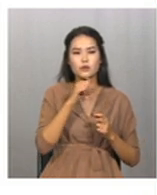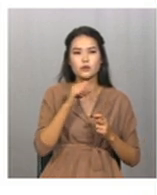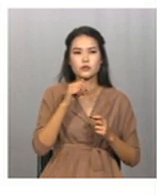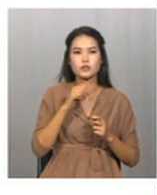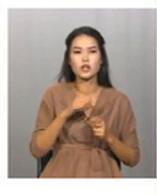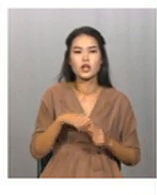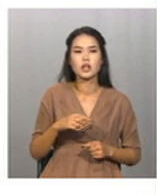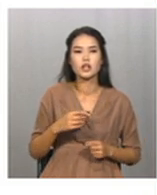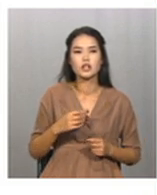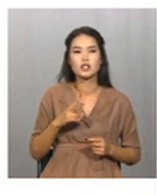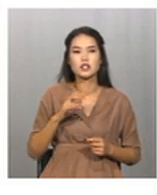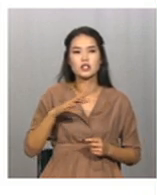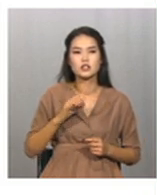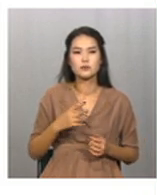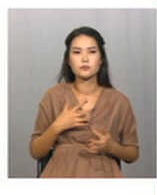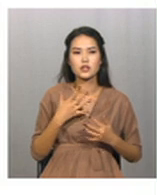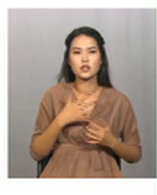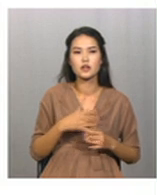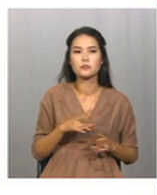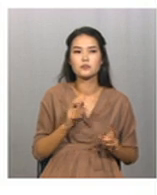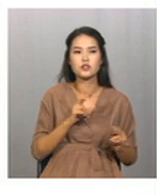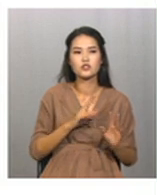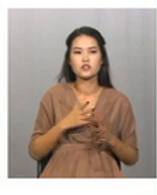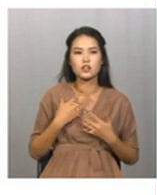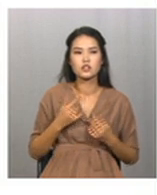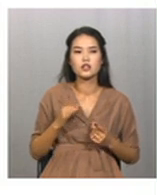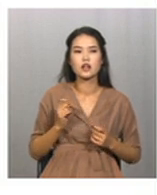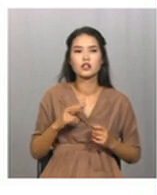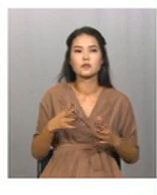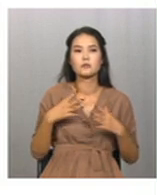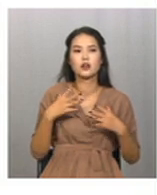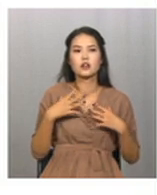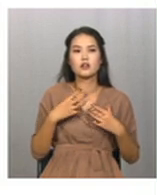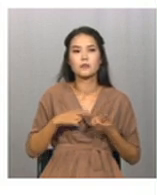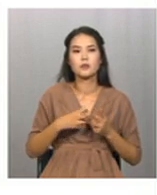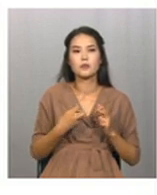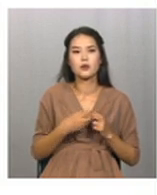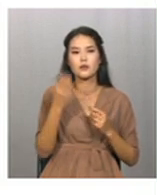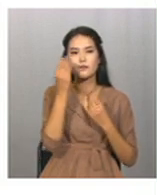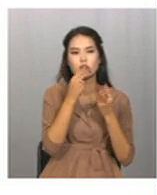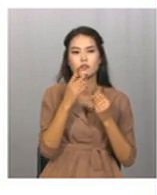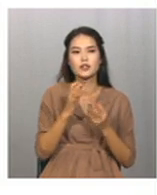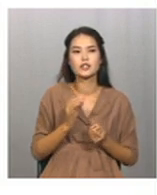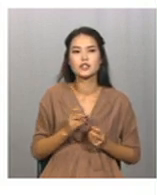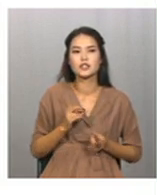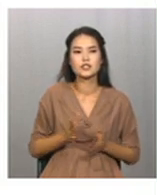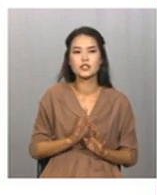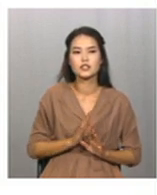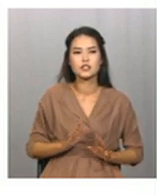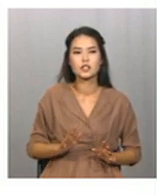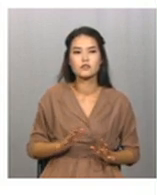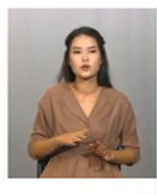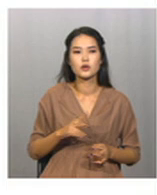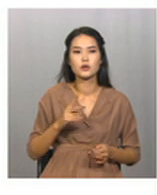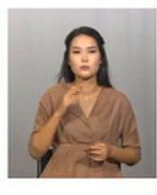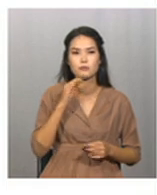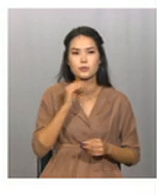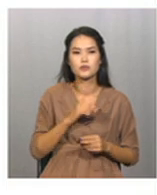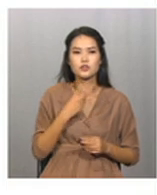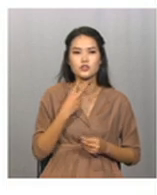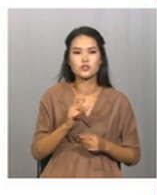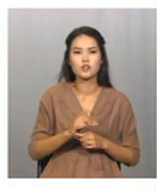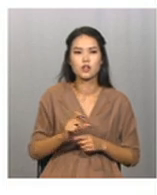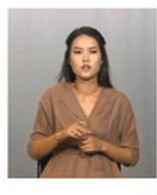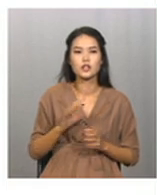корысти, лицемерия, бесчестие ради богатства, проблема фальшивого и неестественного